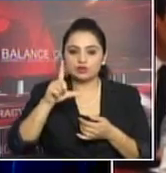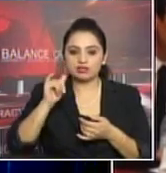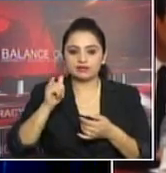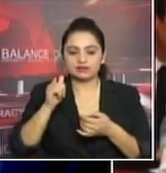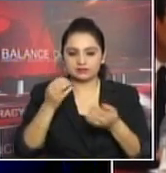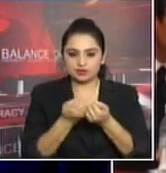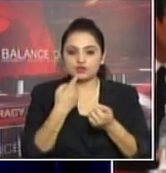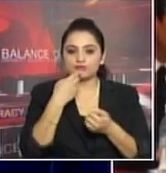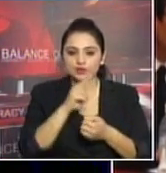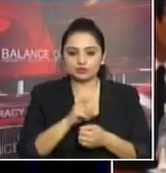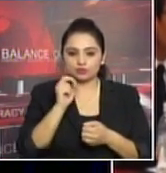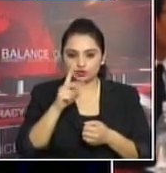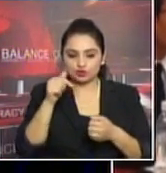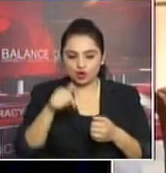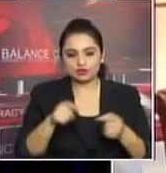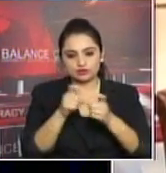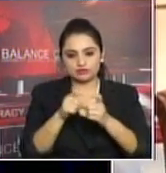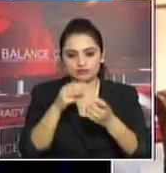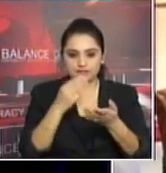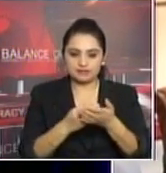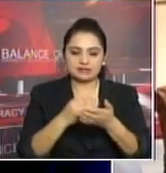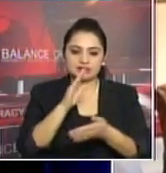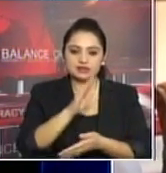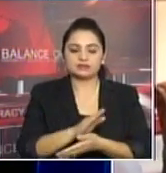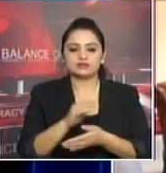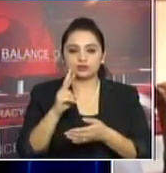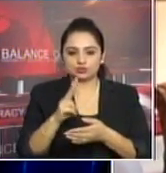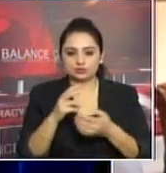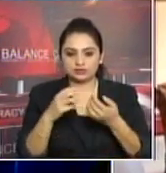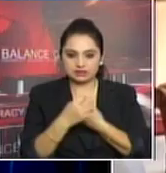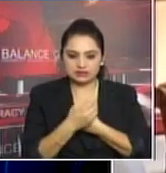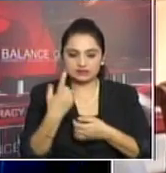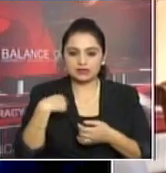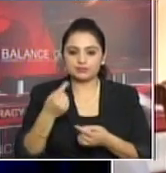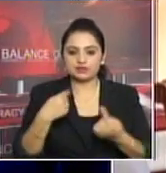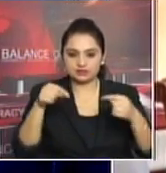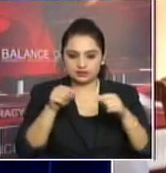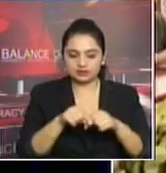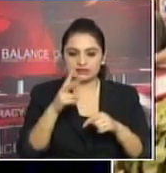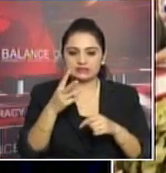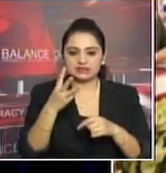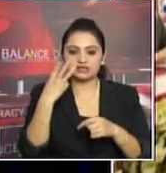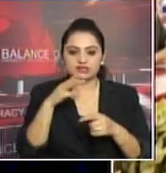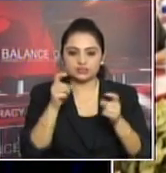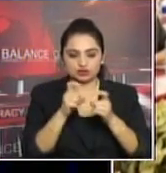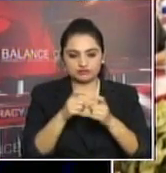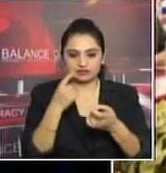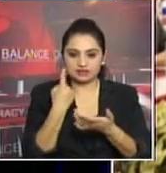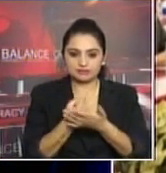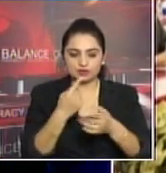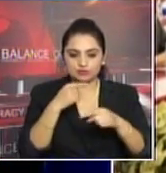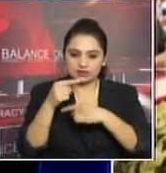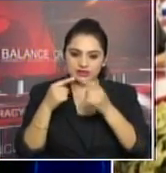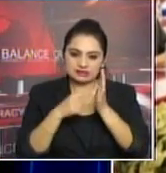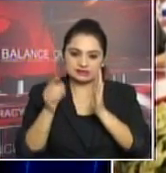प्रोटोकल अझैसम्म पनि छलफलमा सीमित छ। यसै क्रममा दुई देशका प्रतिनिधि बीच 3 दिने छलफल काठमाडौँमा जारी छ।